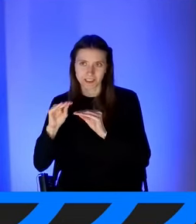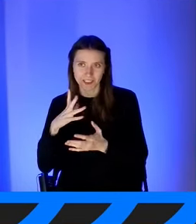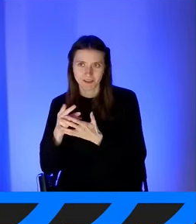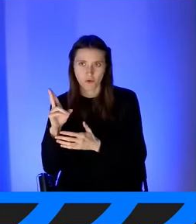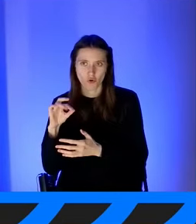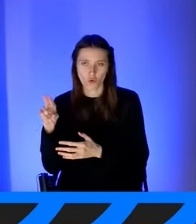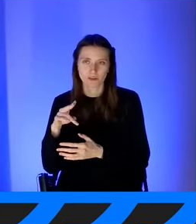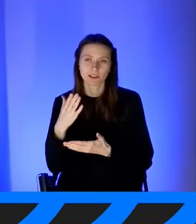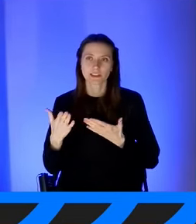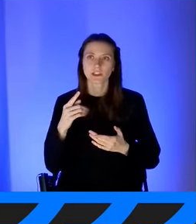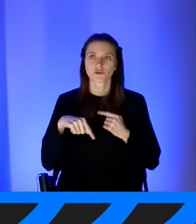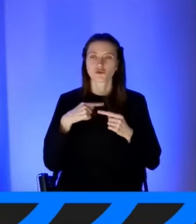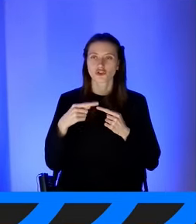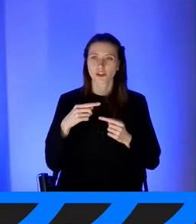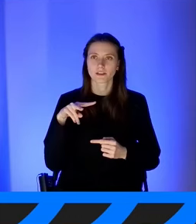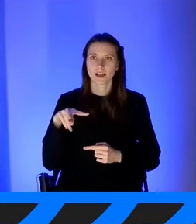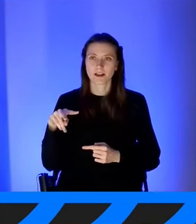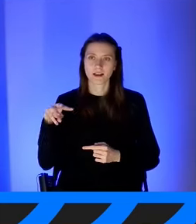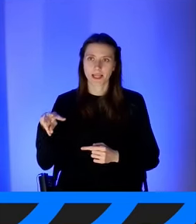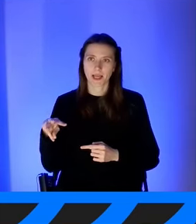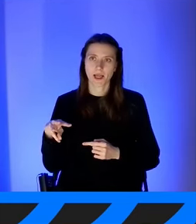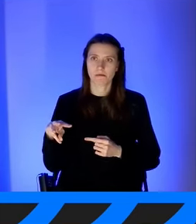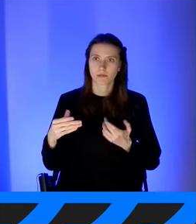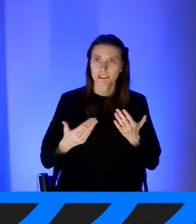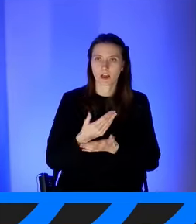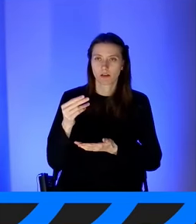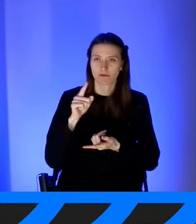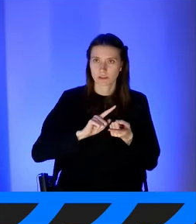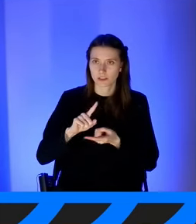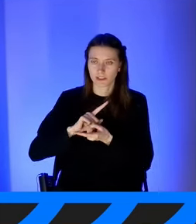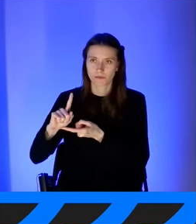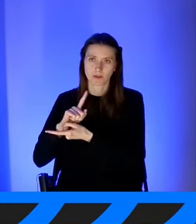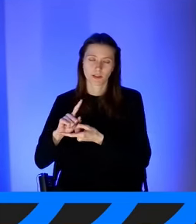только получилось на выходе то же самое, но работало лучше.